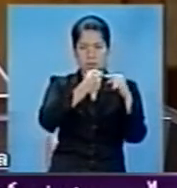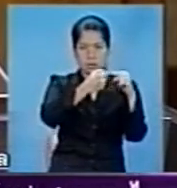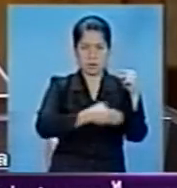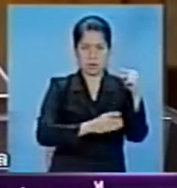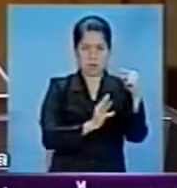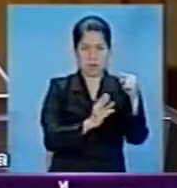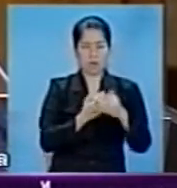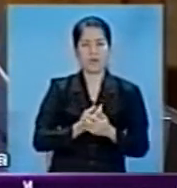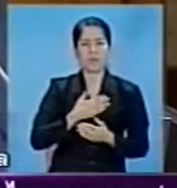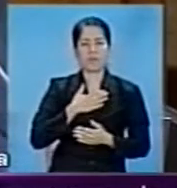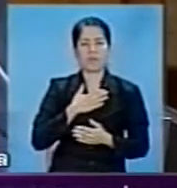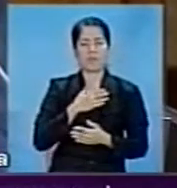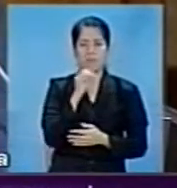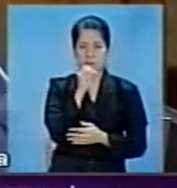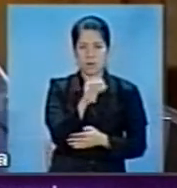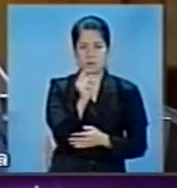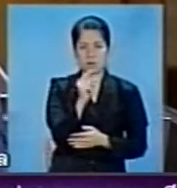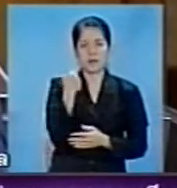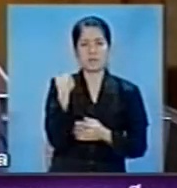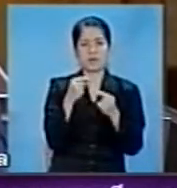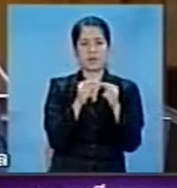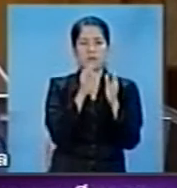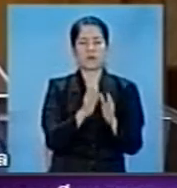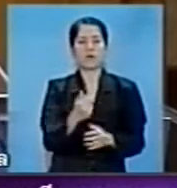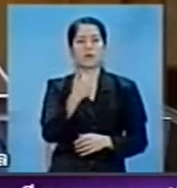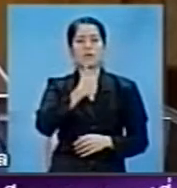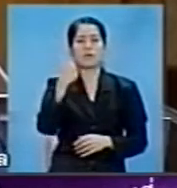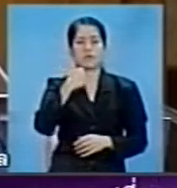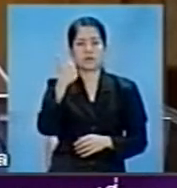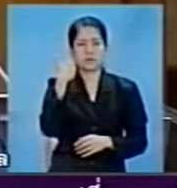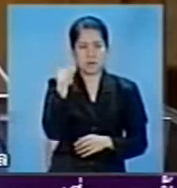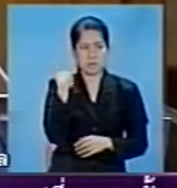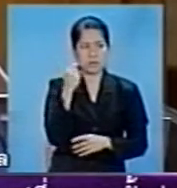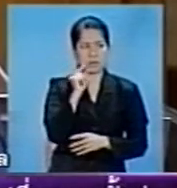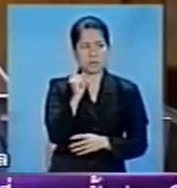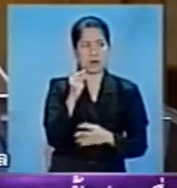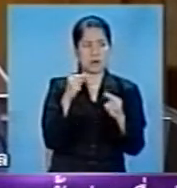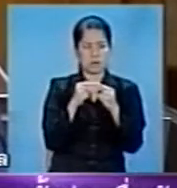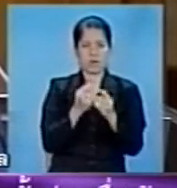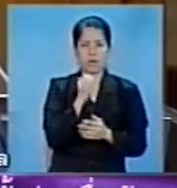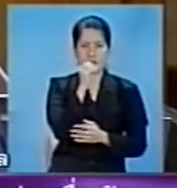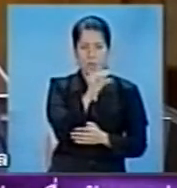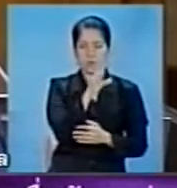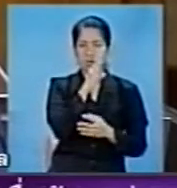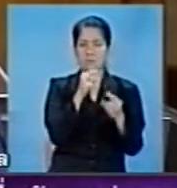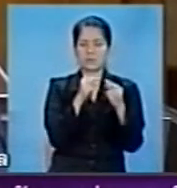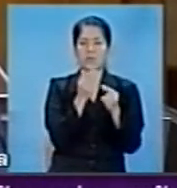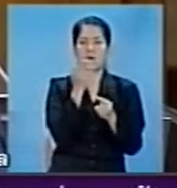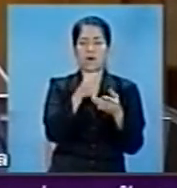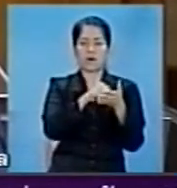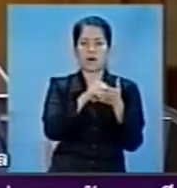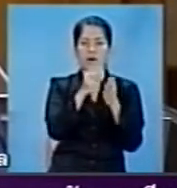แต่ผมก็บอกว่าปฏิเสธไม่ได้ว่ามีคนภายนอกจำนวนมากวิพากษ์วิจารณ์ว่าการเสนอแก้ไขรัฐธรร